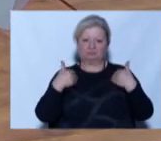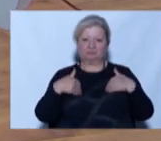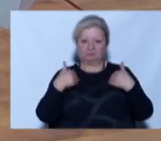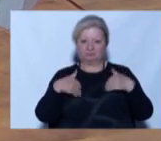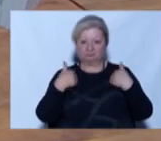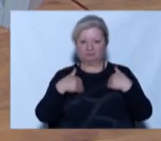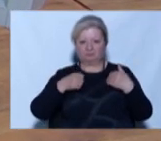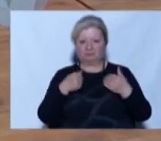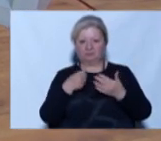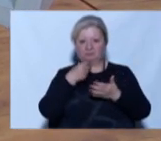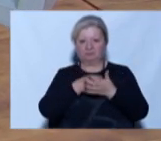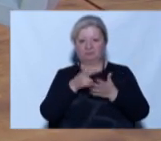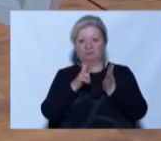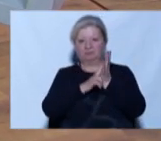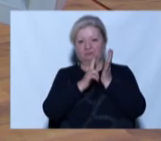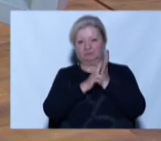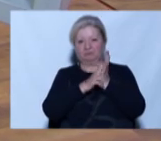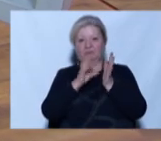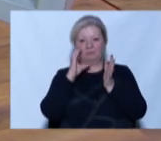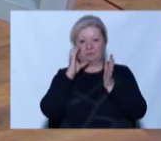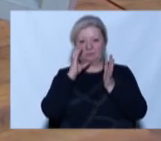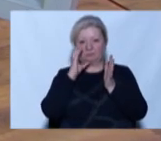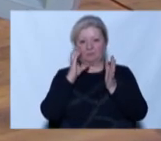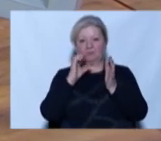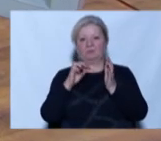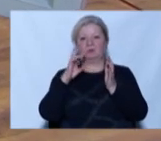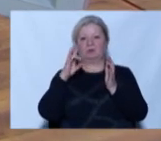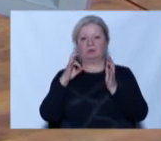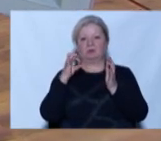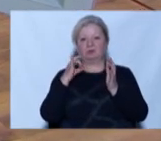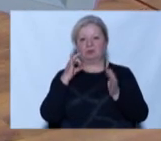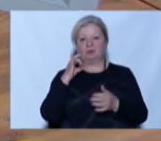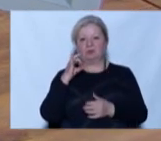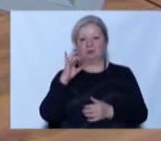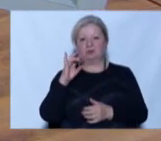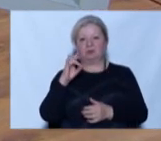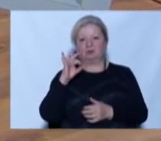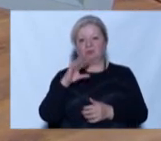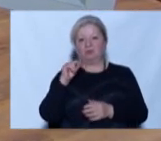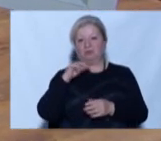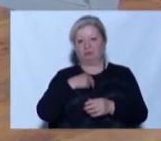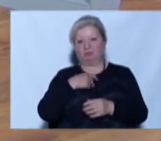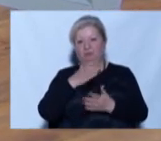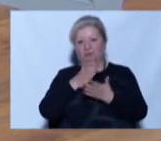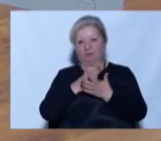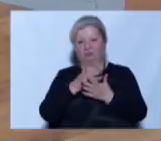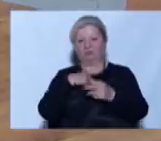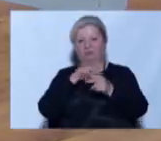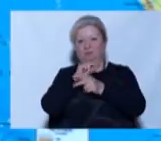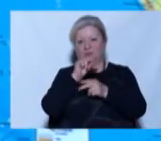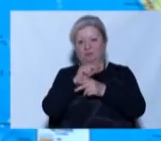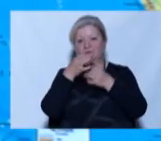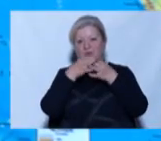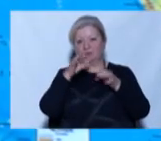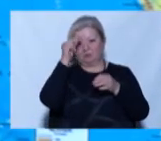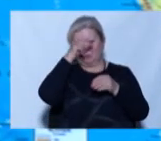მოგესალმებით, ძვირფასო მერვე კლასელებო. მე ვარ ნინო გულმაგარაშვილი. ვასწავლი თბილისის თავისუფალი ვალდორფის სკოლაში